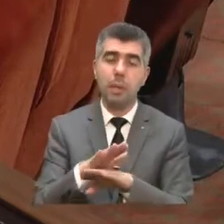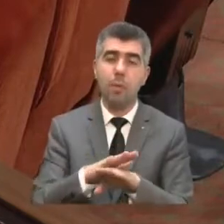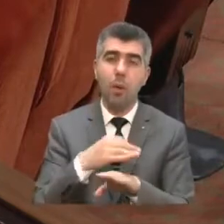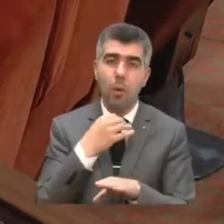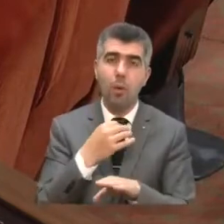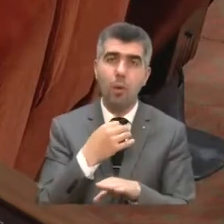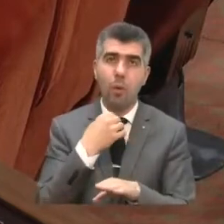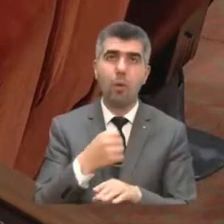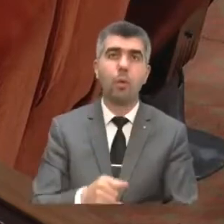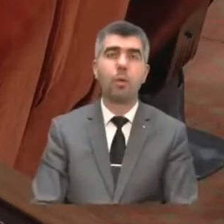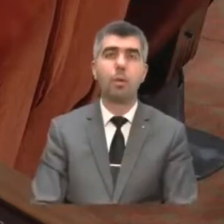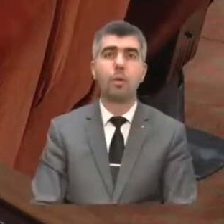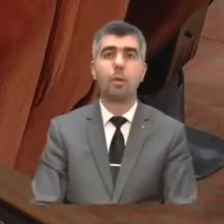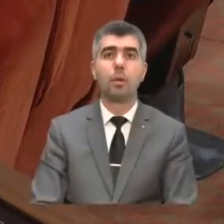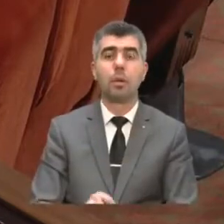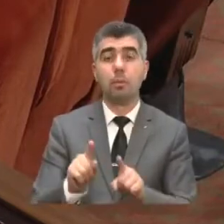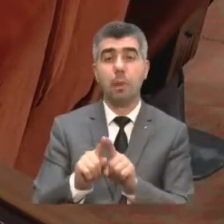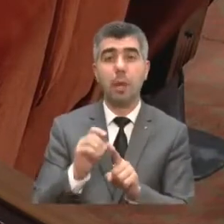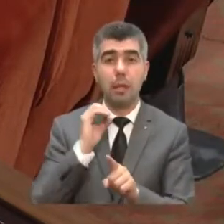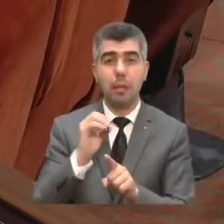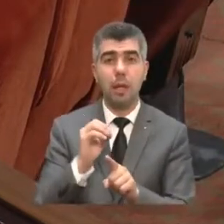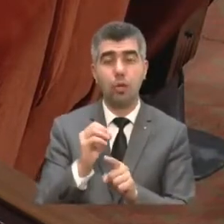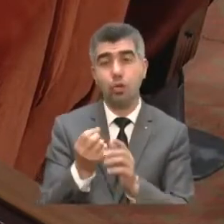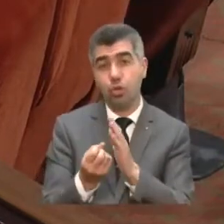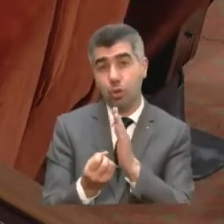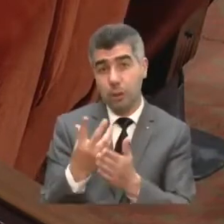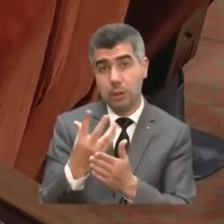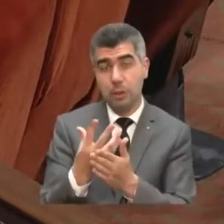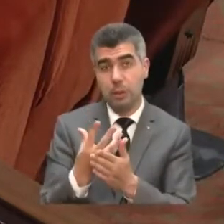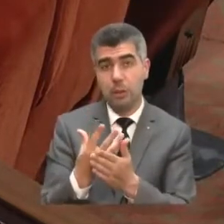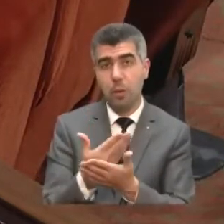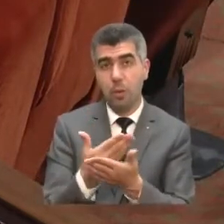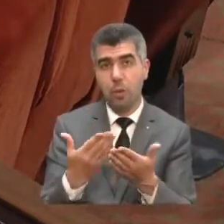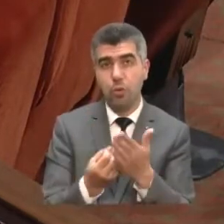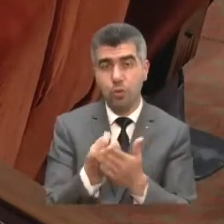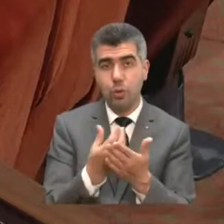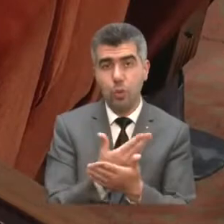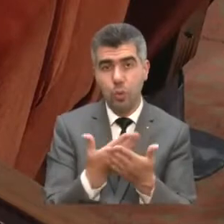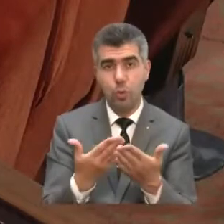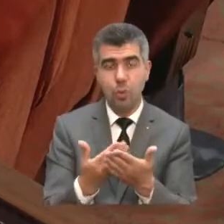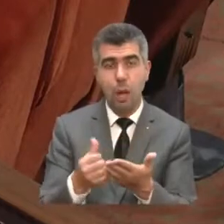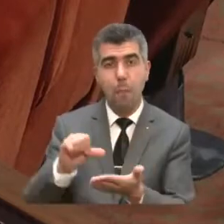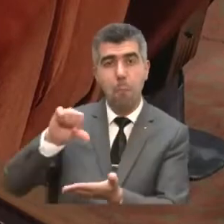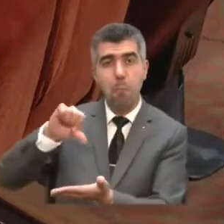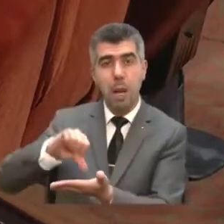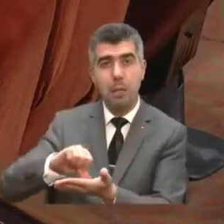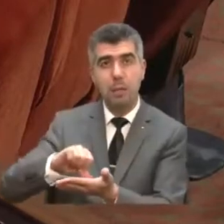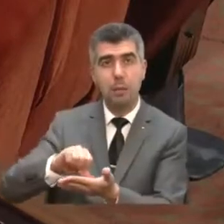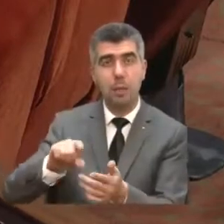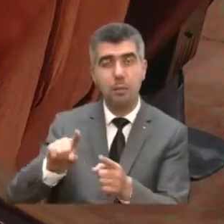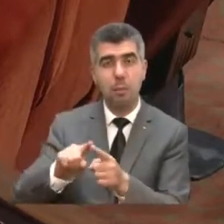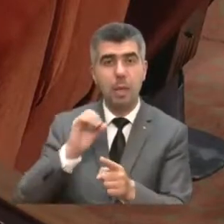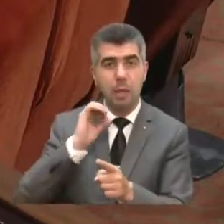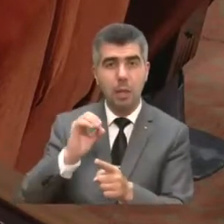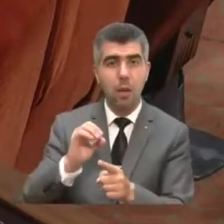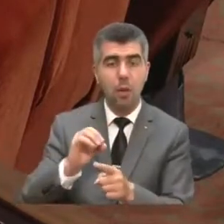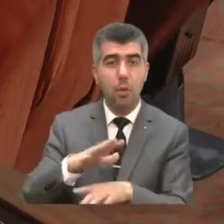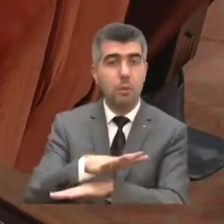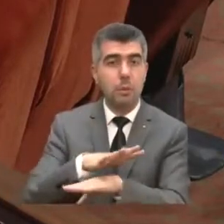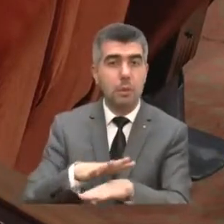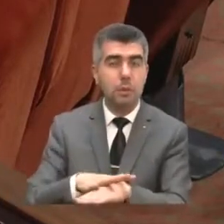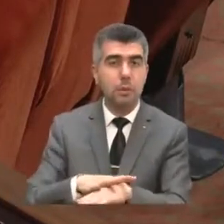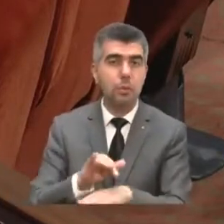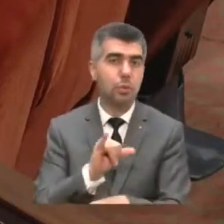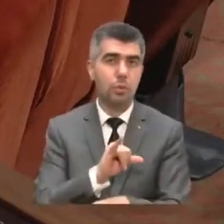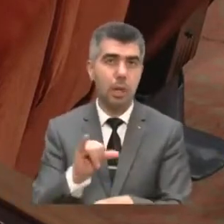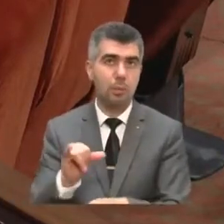بالعربيه، تفريح. ما نعطيوش المركز مهمه اللي تقدر الجهات تكلف بها،